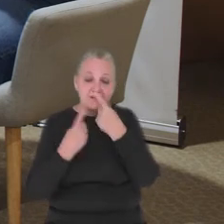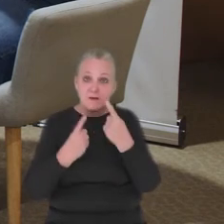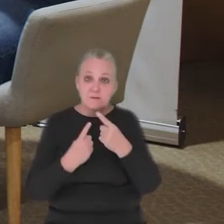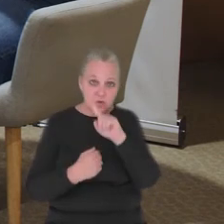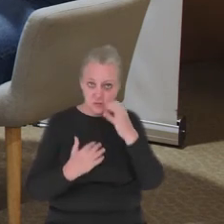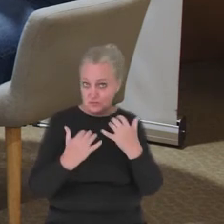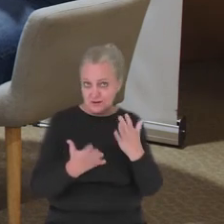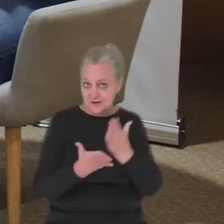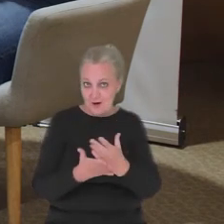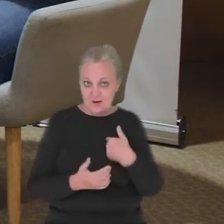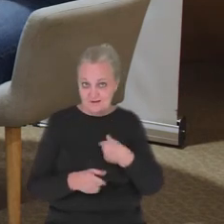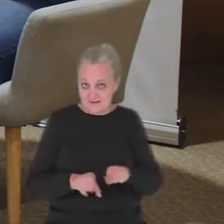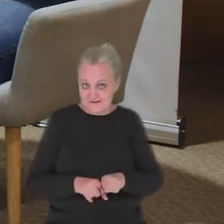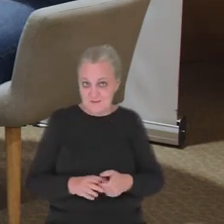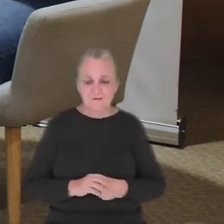publiczności.